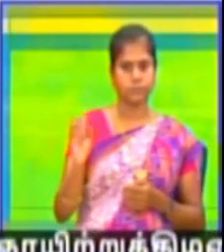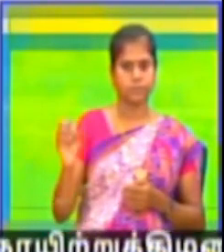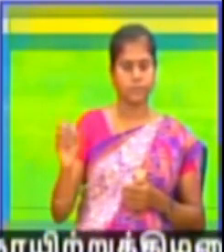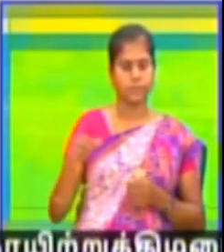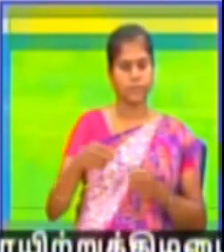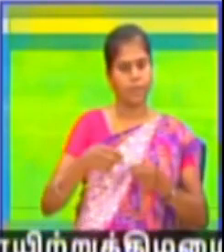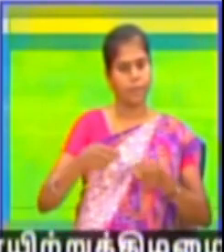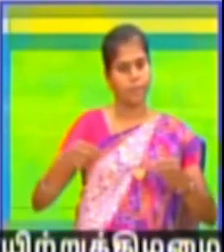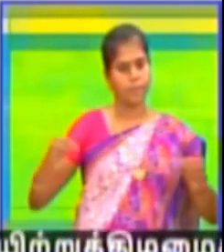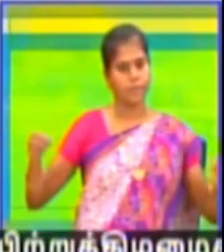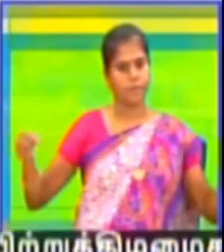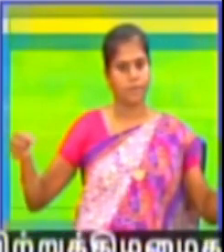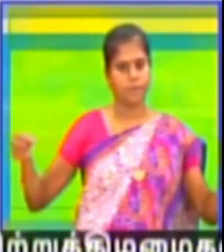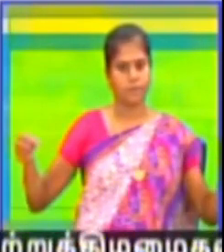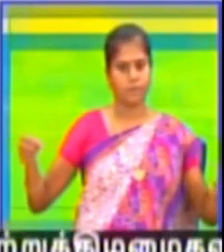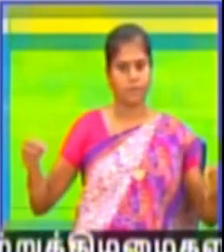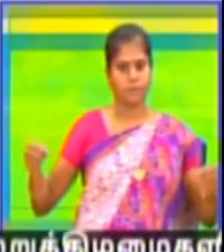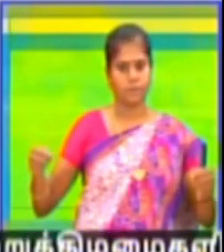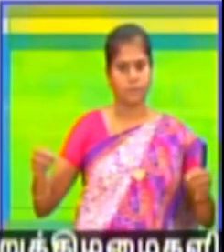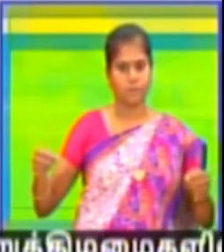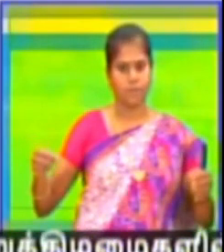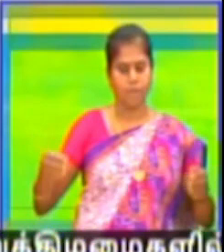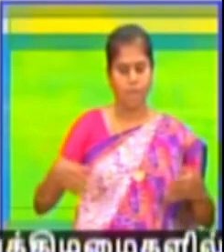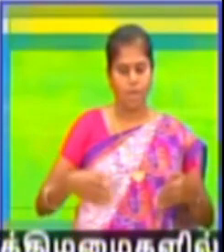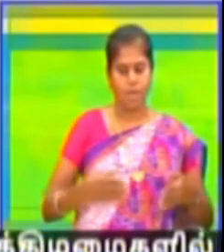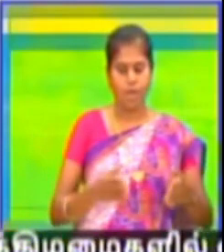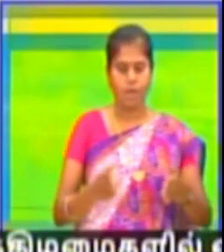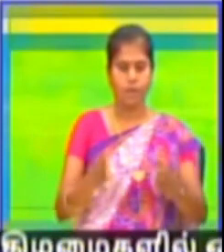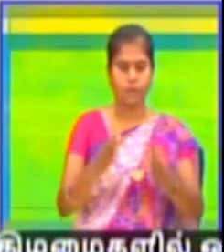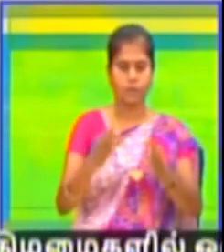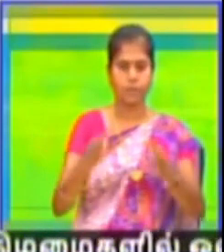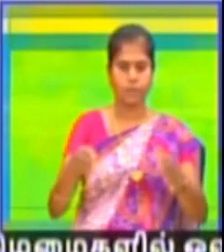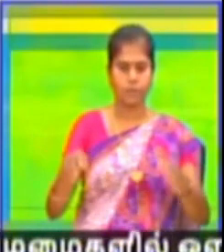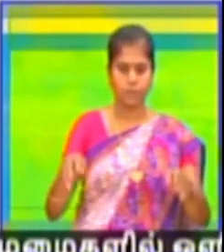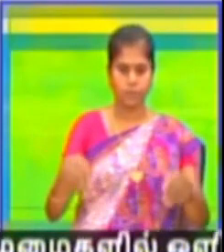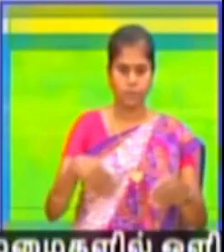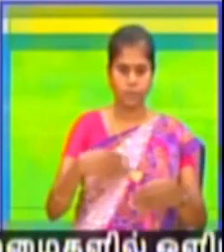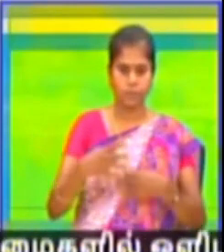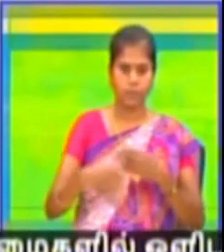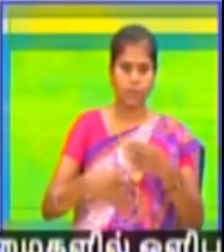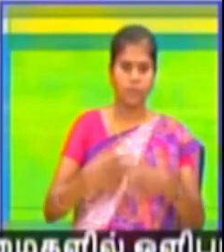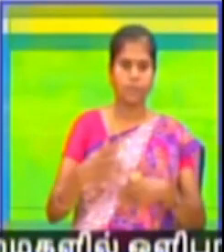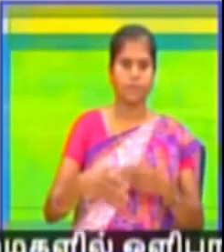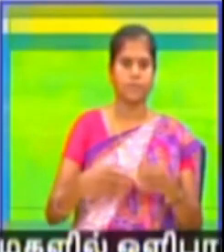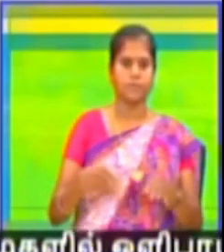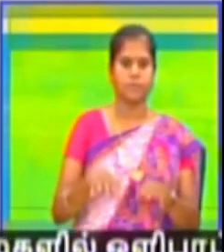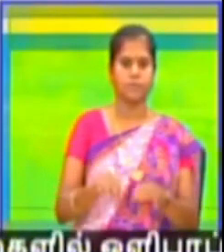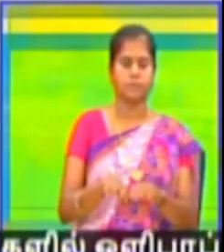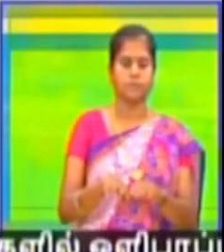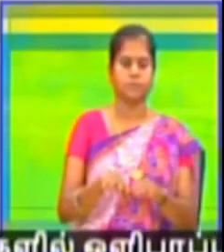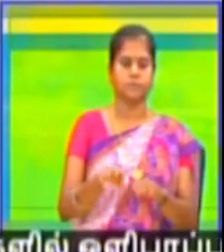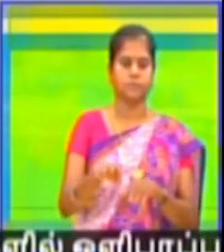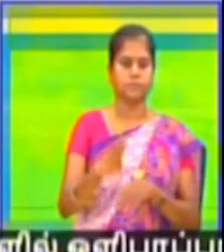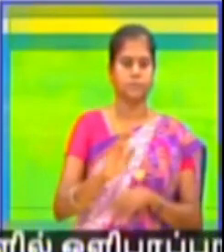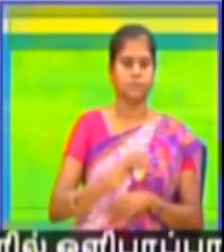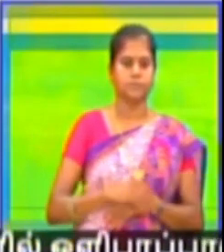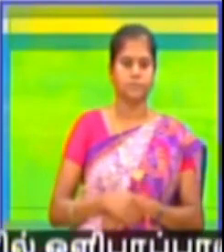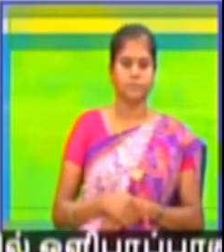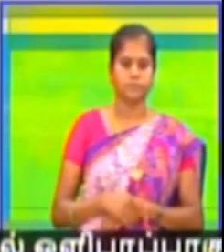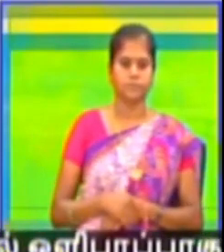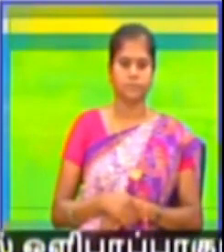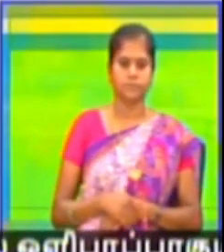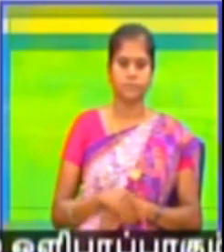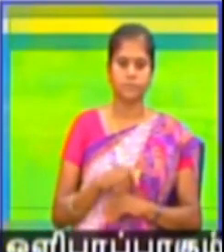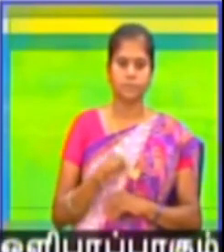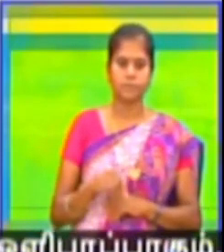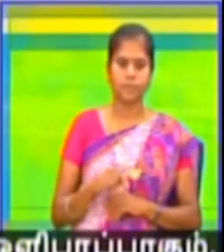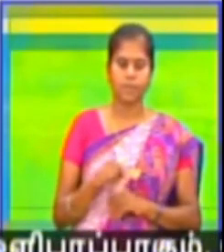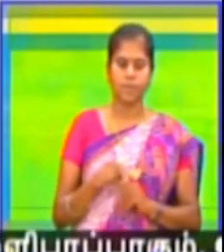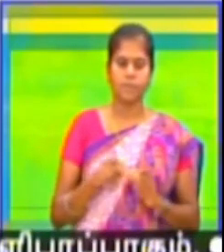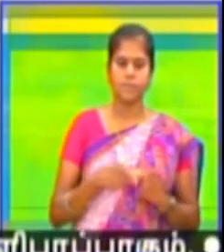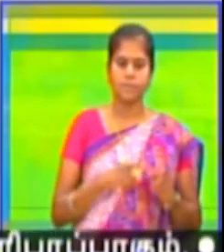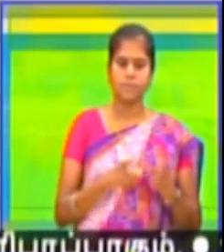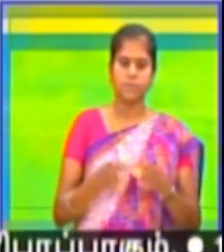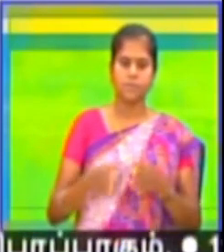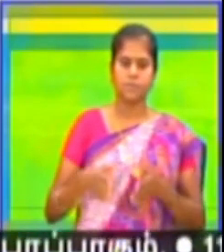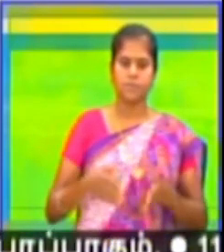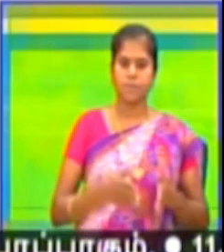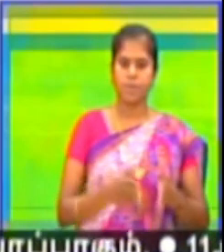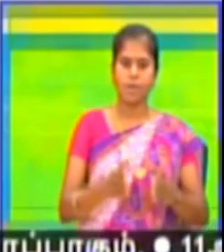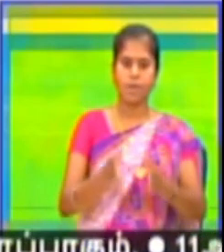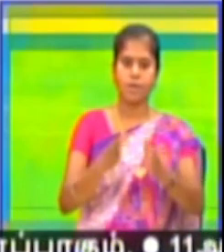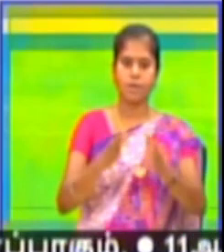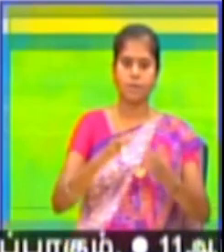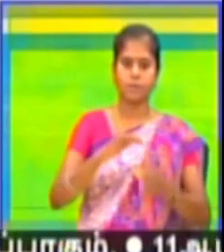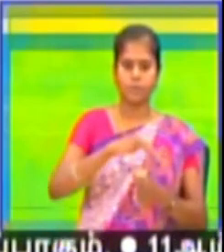மிசிசிபி ஆறுக்கு இன்னொரு பெயர் உண்டு. என்ன? பெரிய சேற்றாறு. ஏன்னா இந்த மிசிசிபி ஆறு மலைகளின்